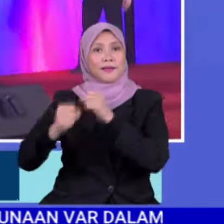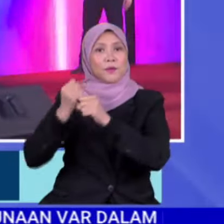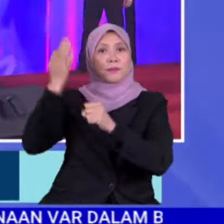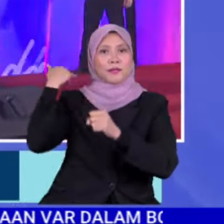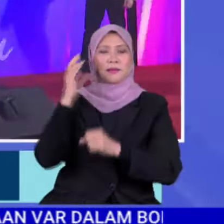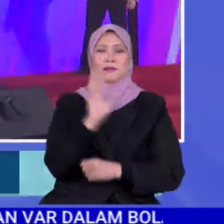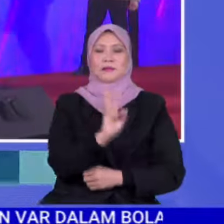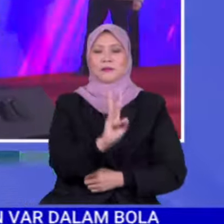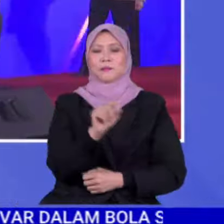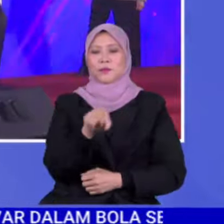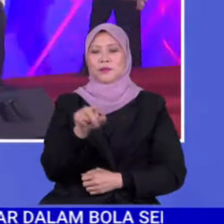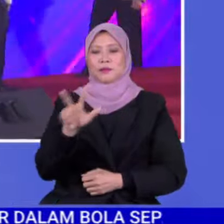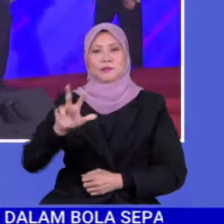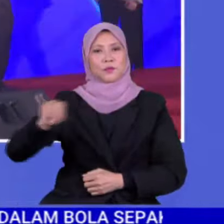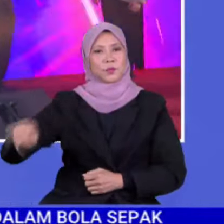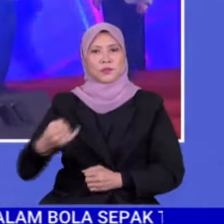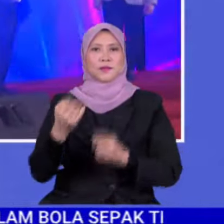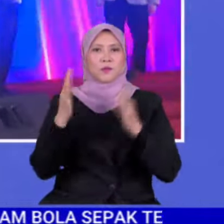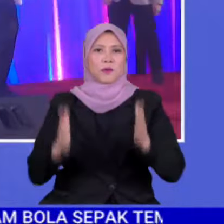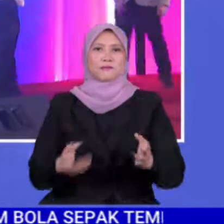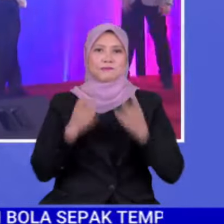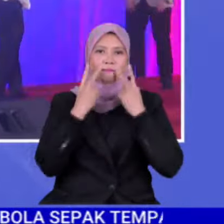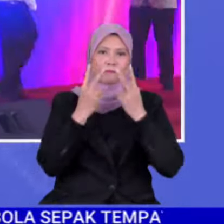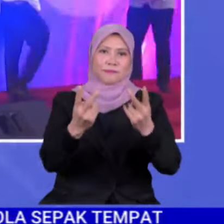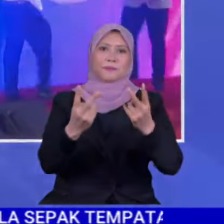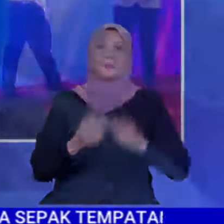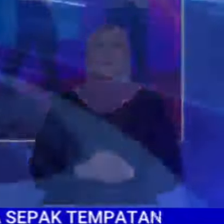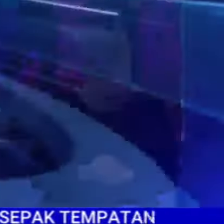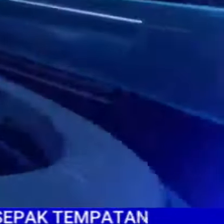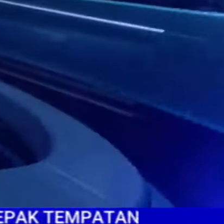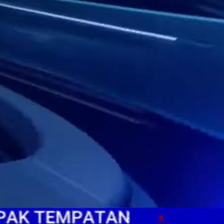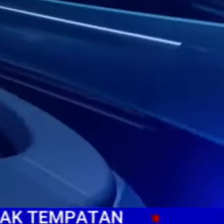iaitu 6.3 juta tontonan.